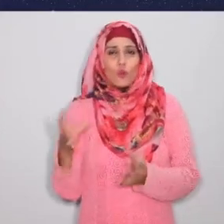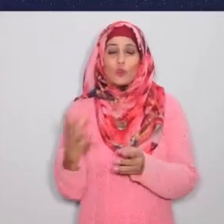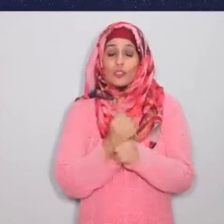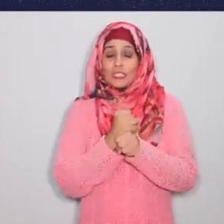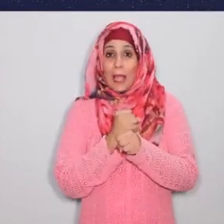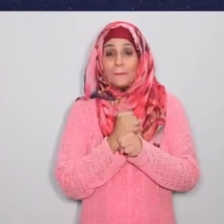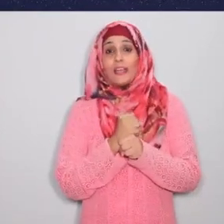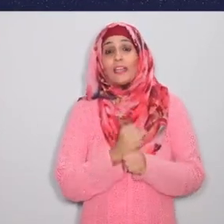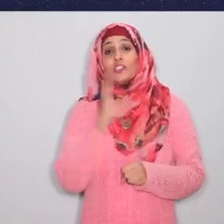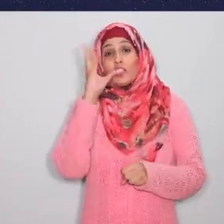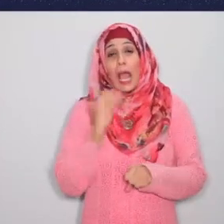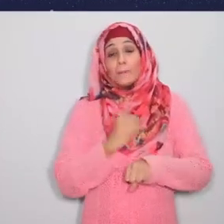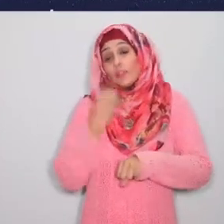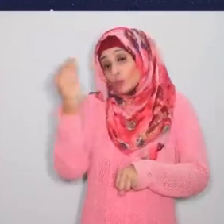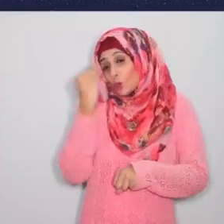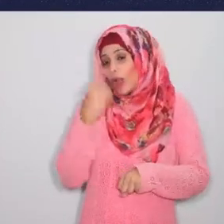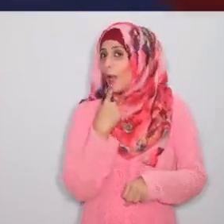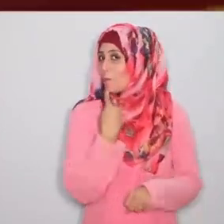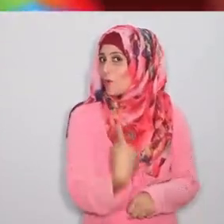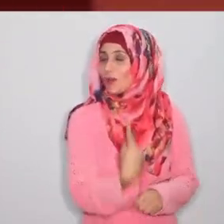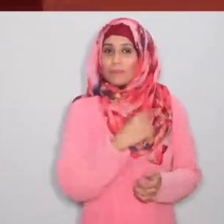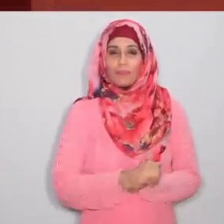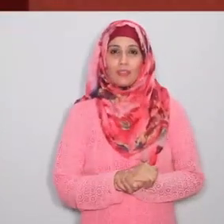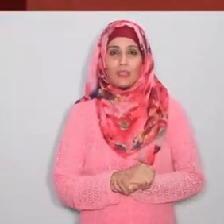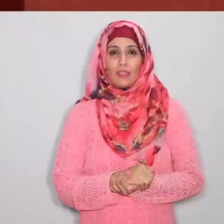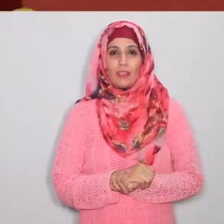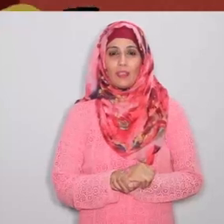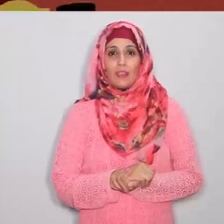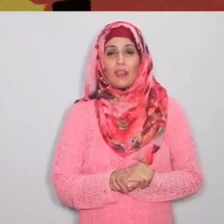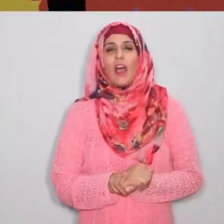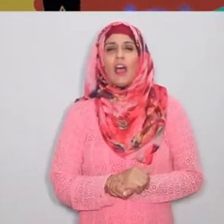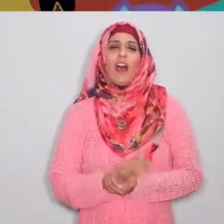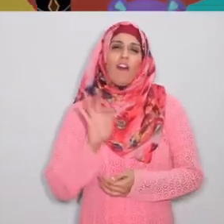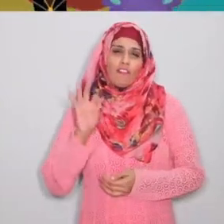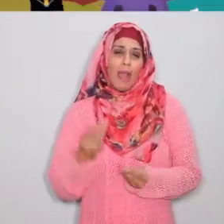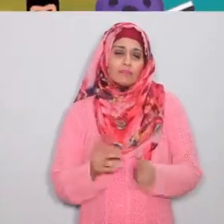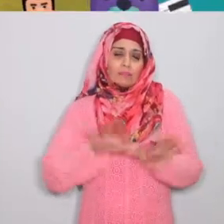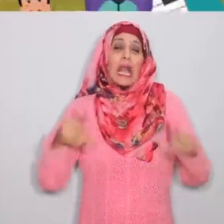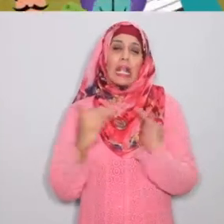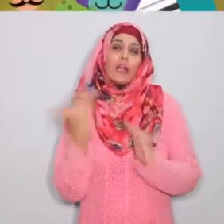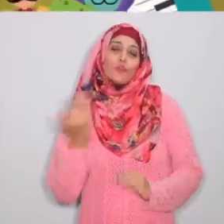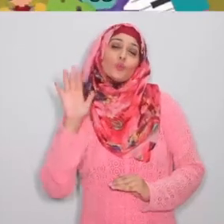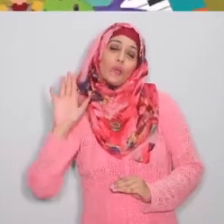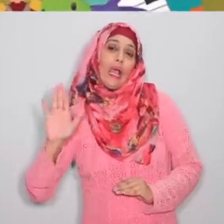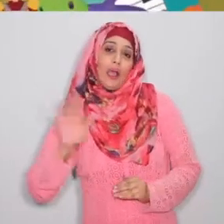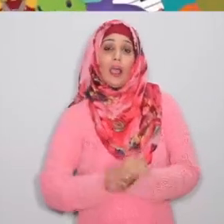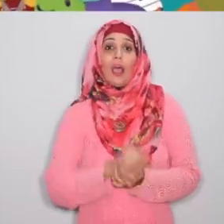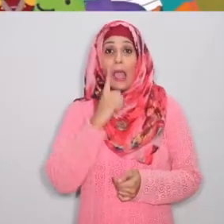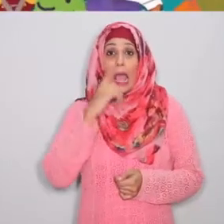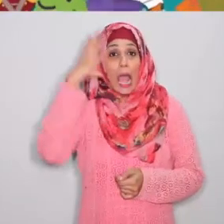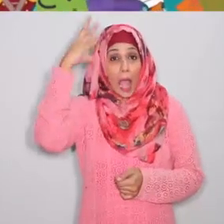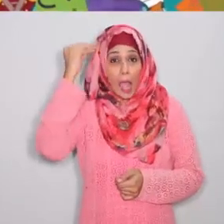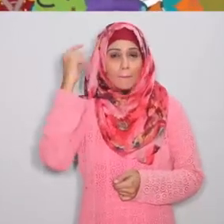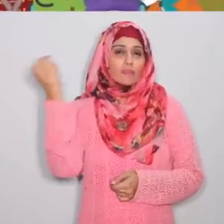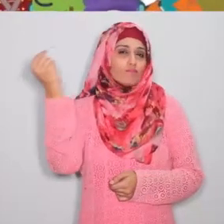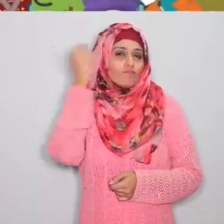खुशी खुशी शुक्रिया अदा किया। फार्म उनका नया घर तो बन गया था, लेकिन अम्मी की याद